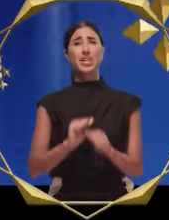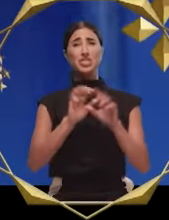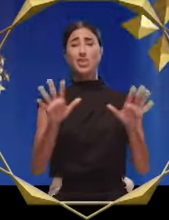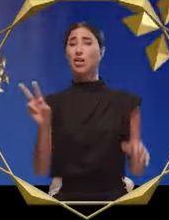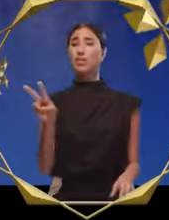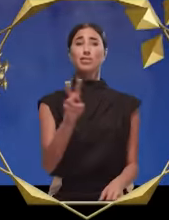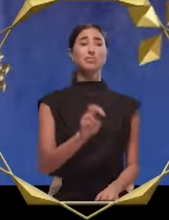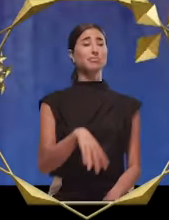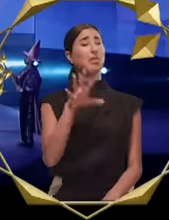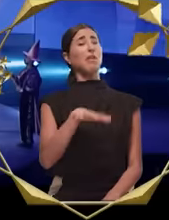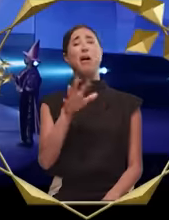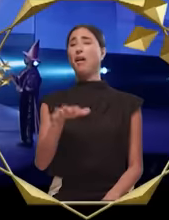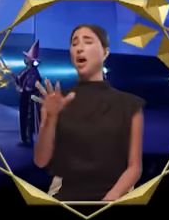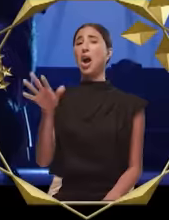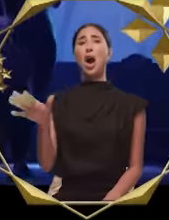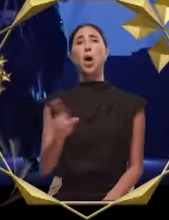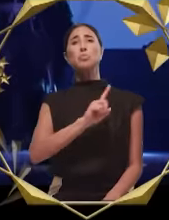وجودا